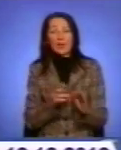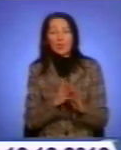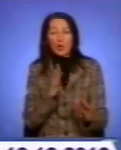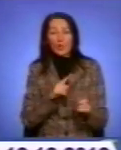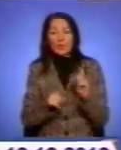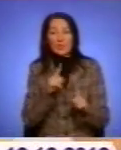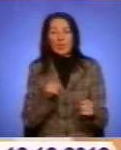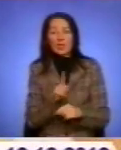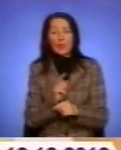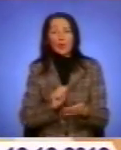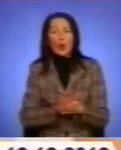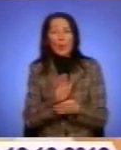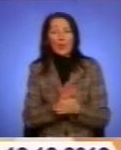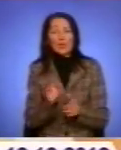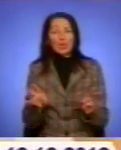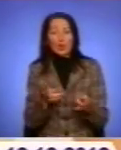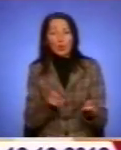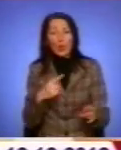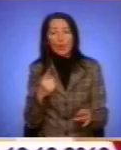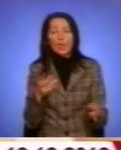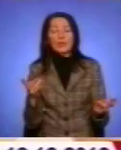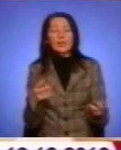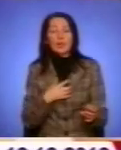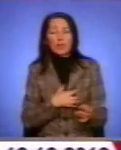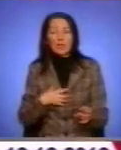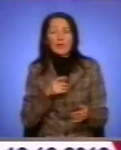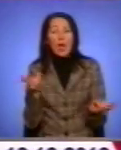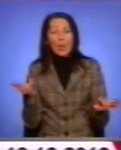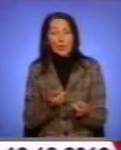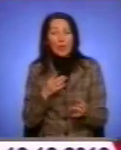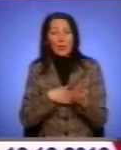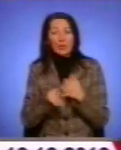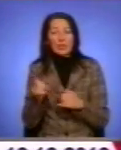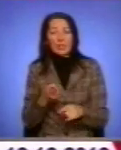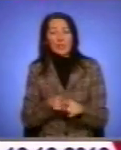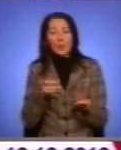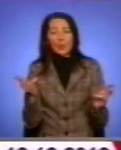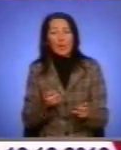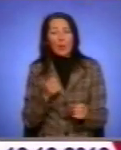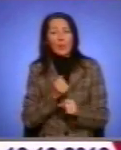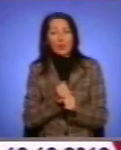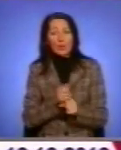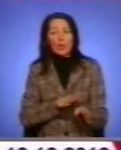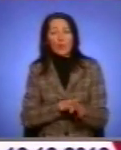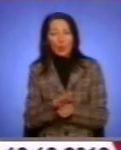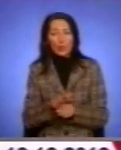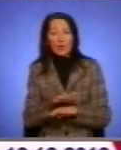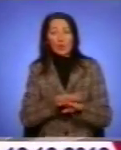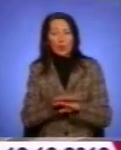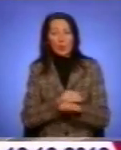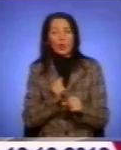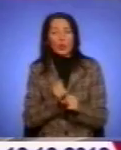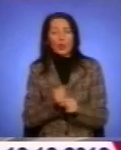прес-клубу. Одна з нагальних потреб інвалідів – це потреба працювати, тобто виконувати суспільно значиму роботу, радіти